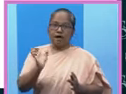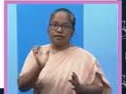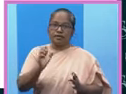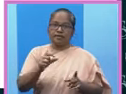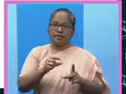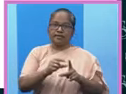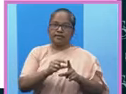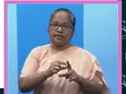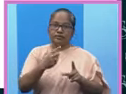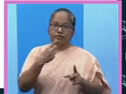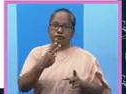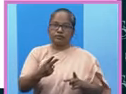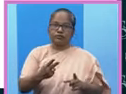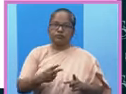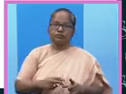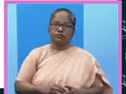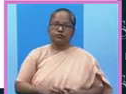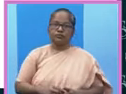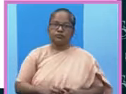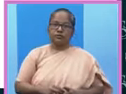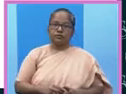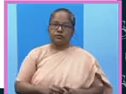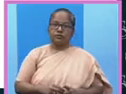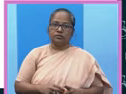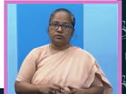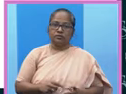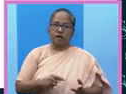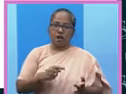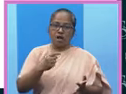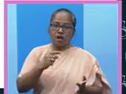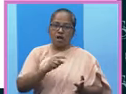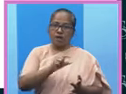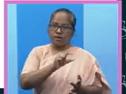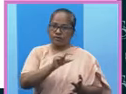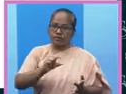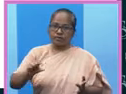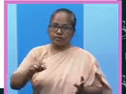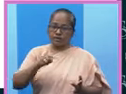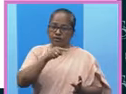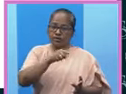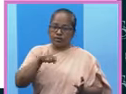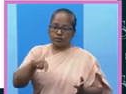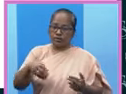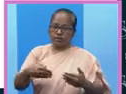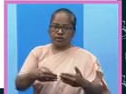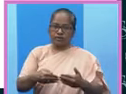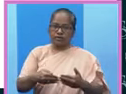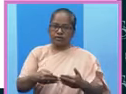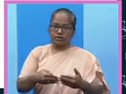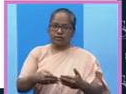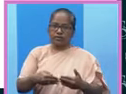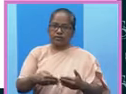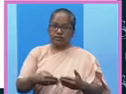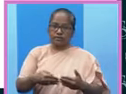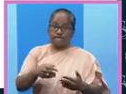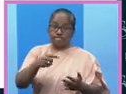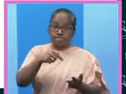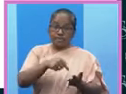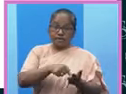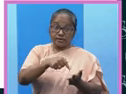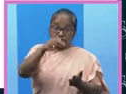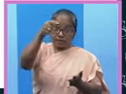டயாமீட்டர், அதனால் டி. நான் என்பது வட்டத்தின் மீதுள்ள ரெண்டு புள்ளிகளை இணைக்கும் கோட்டு துண்டு. அது